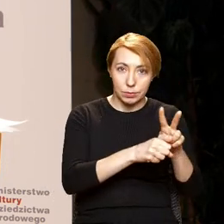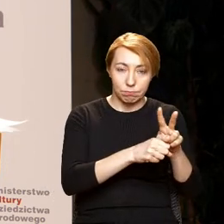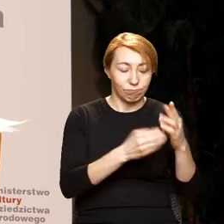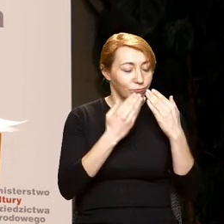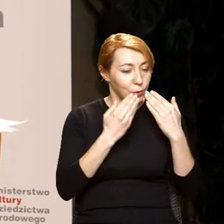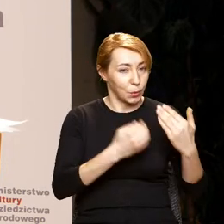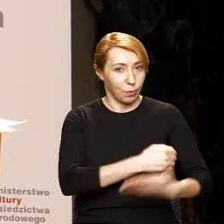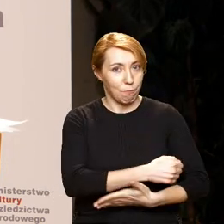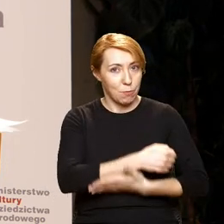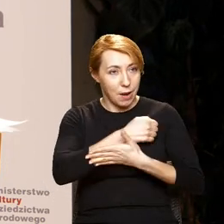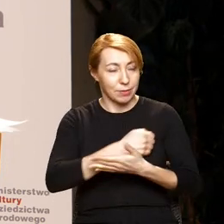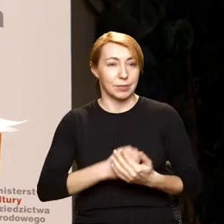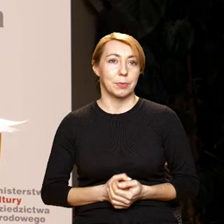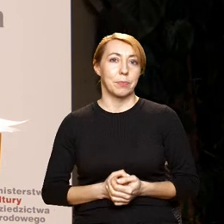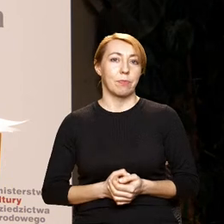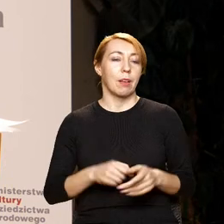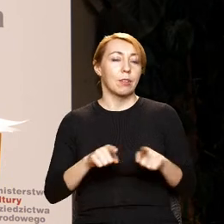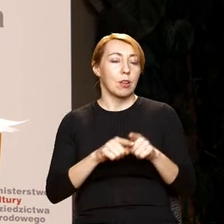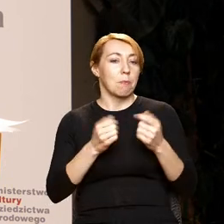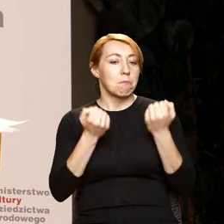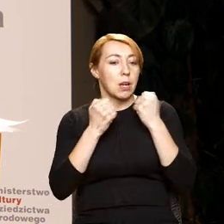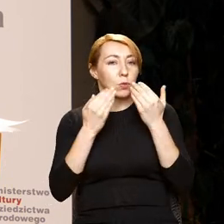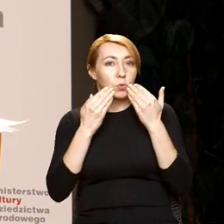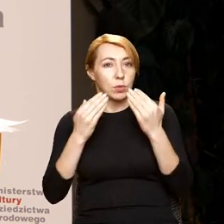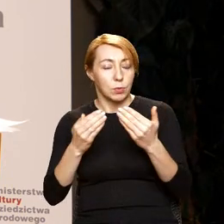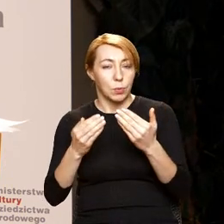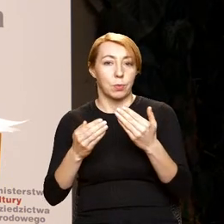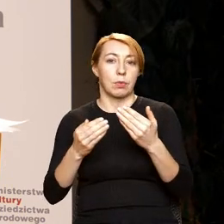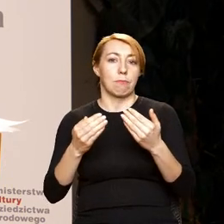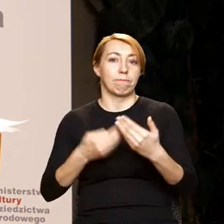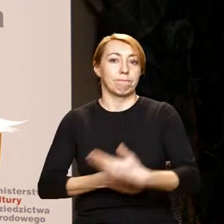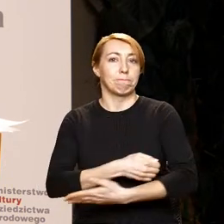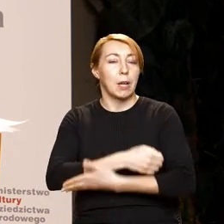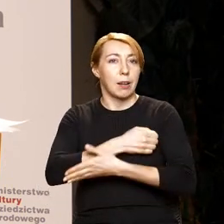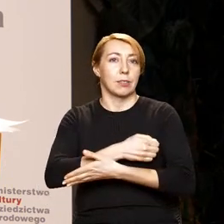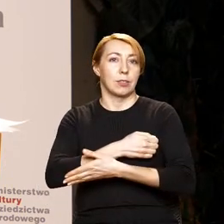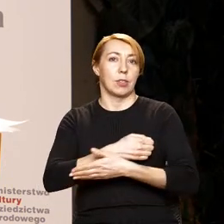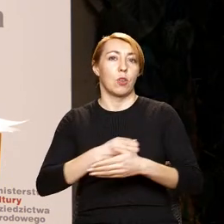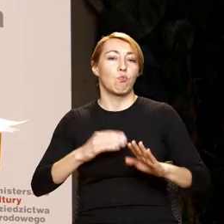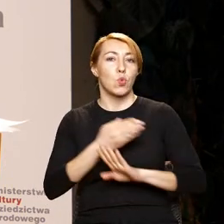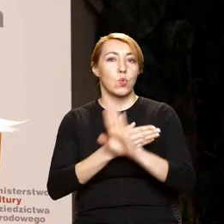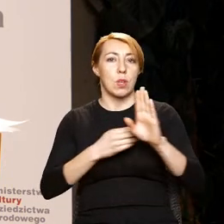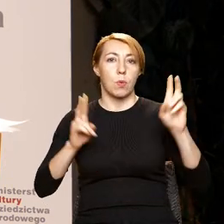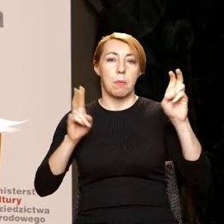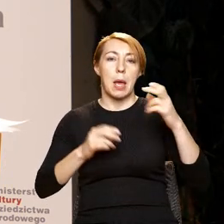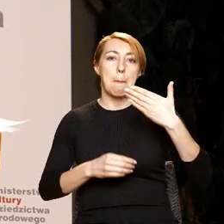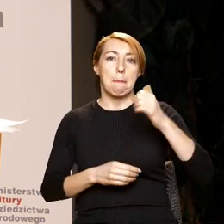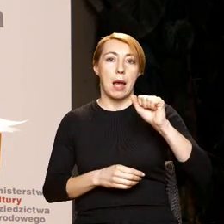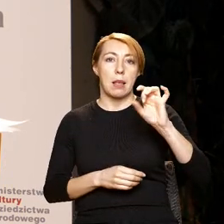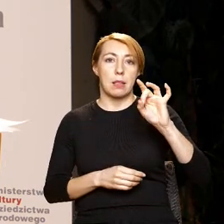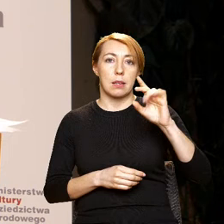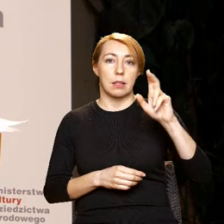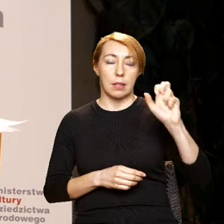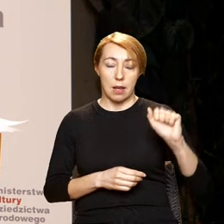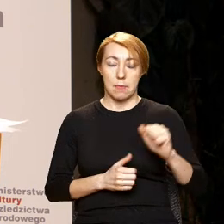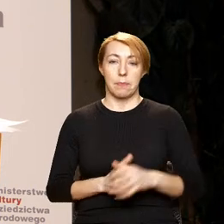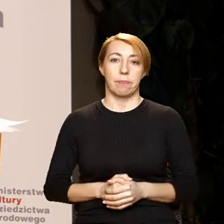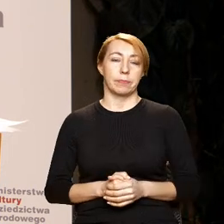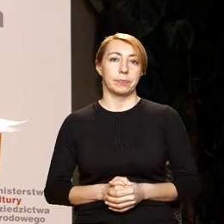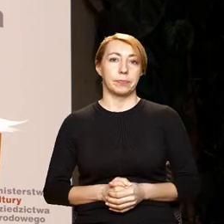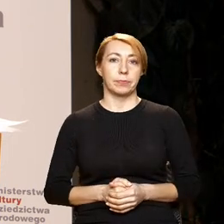za wsparcie i bardzo dziękujemy za wsparcie Muzeum Manga jako współwydawcy tej